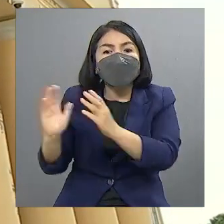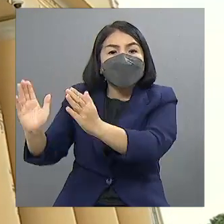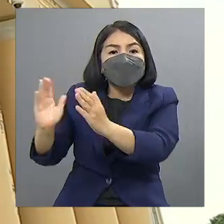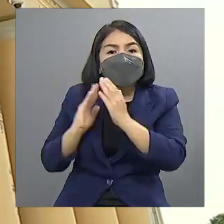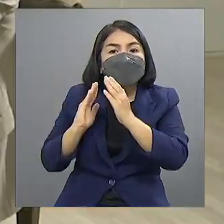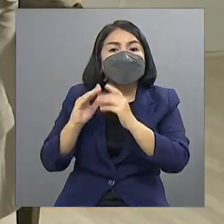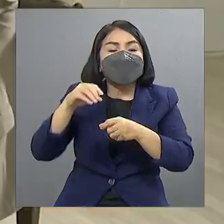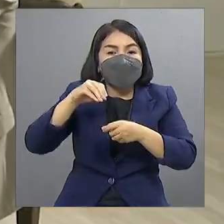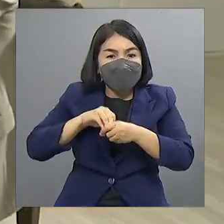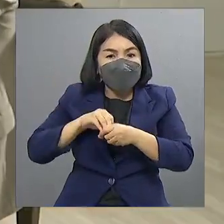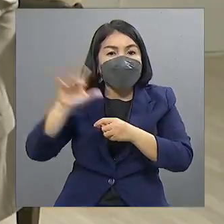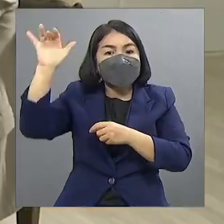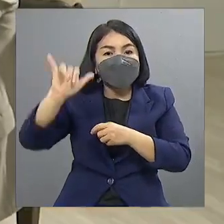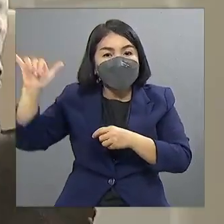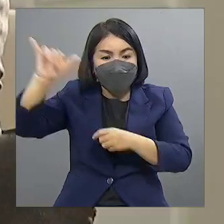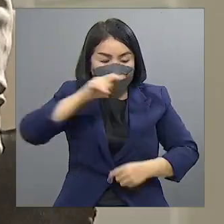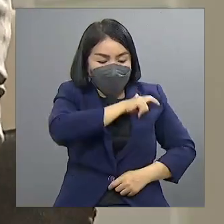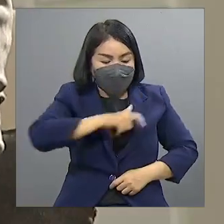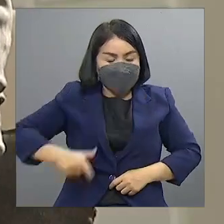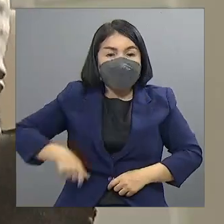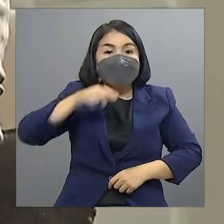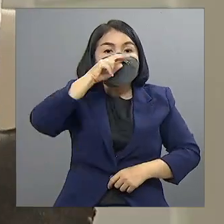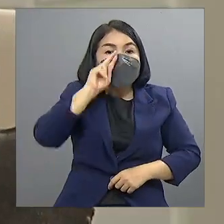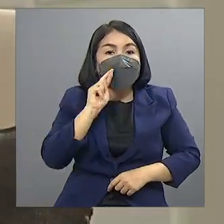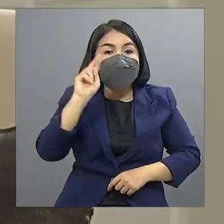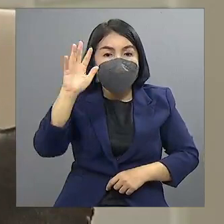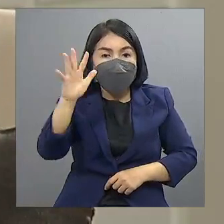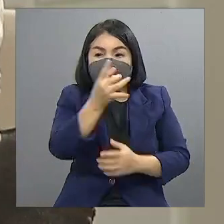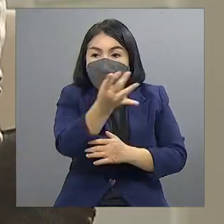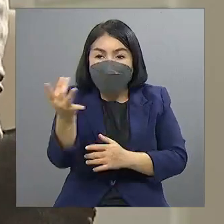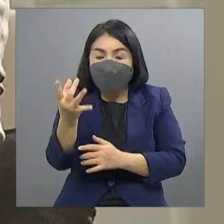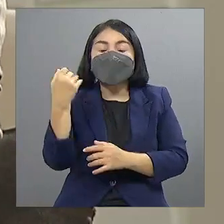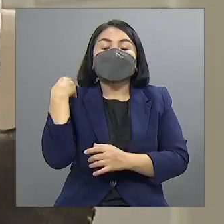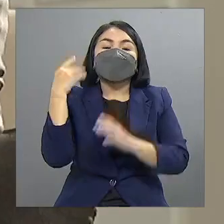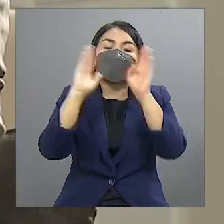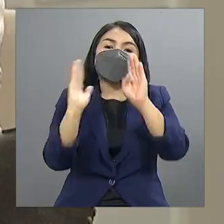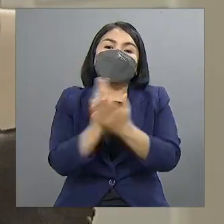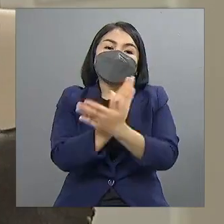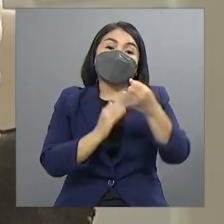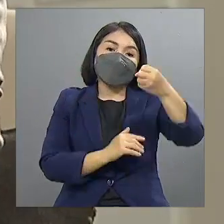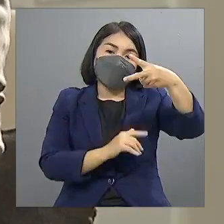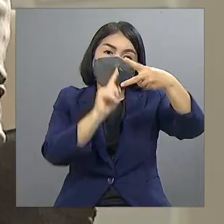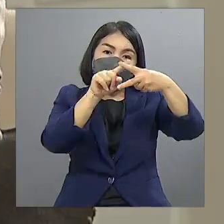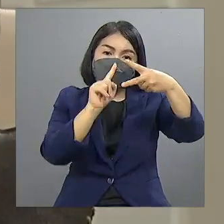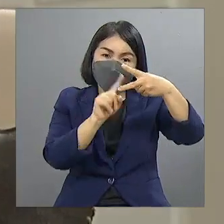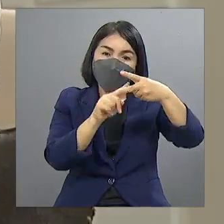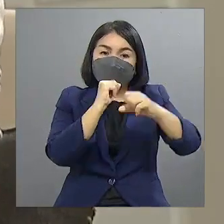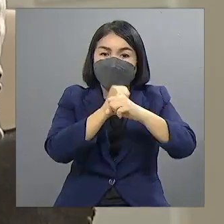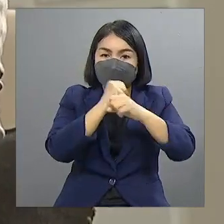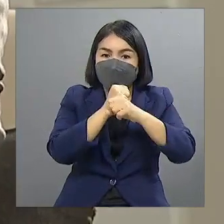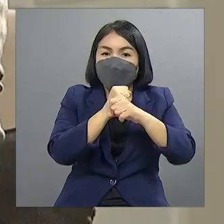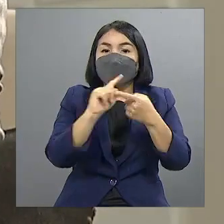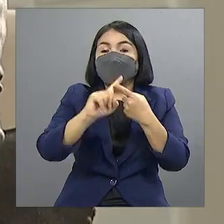5ครับอาจารย ์สิ่งก่อสร้างที่ยังคงอยู่ในยุคนี้นะครับจะมีอยู่2สไตล ์ หรือ2สถาปัตยกรรมด้วยกันคืออันดับแรกเล